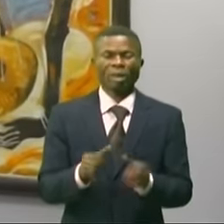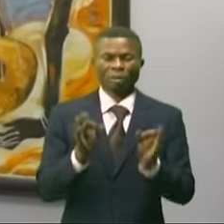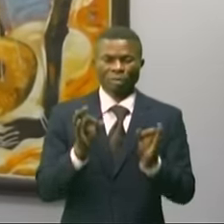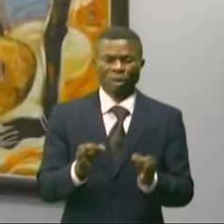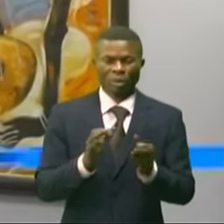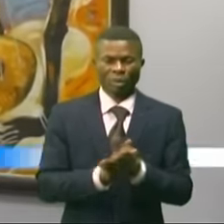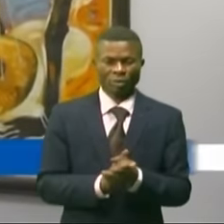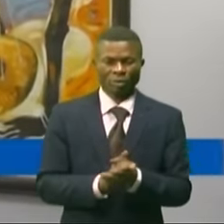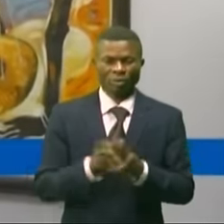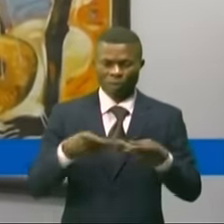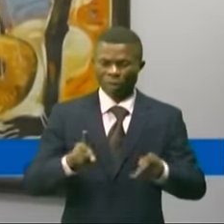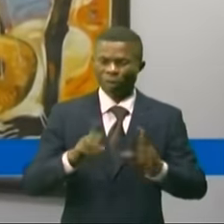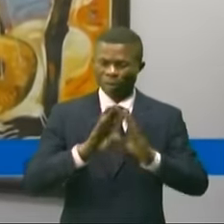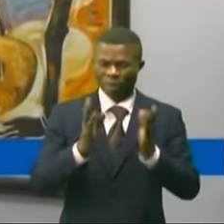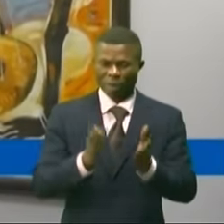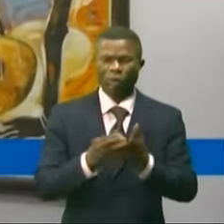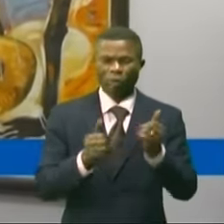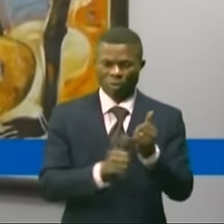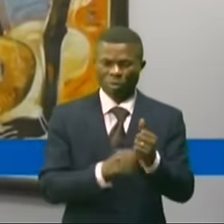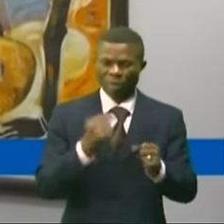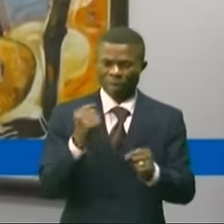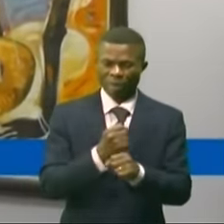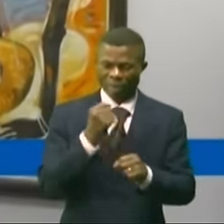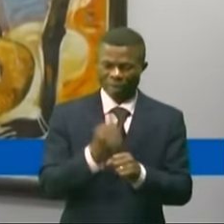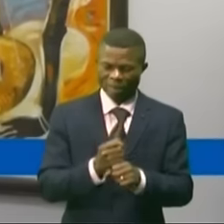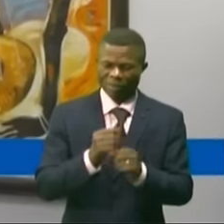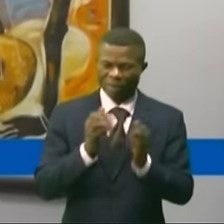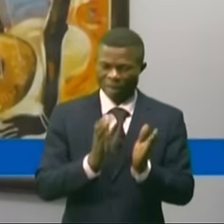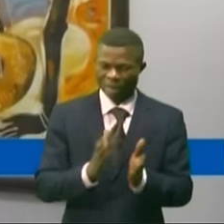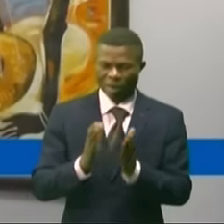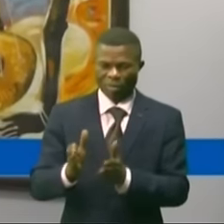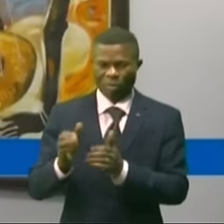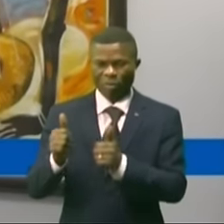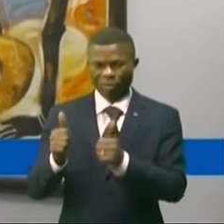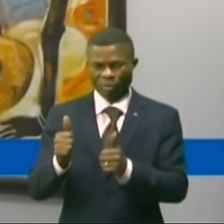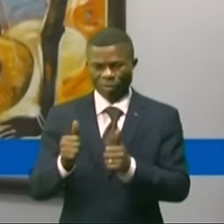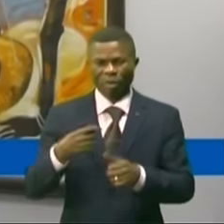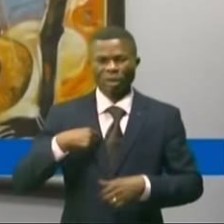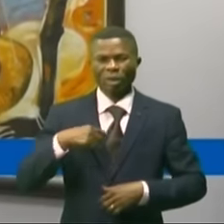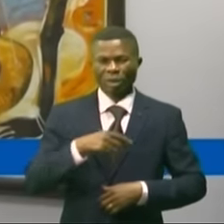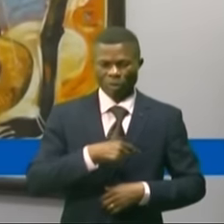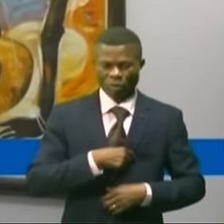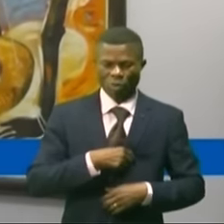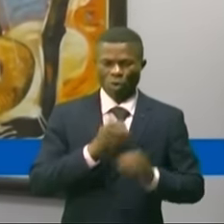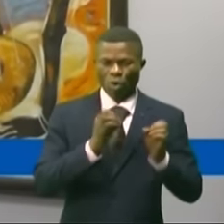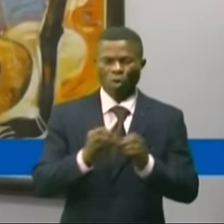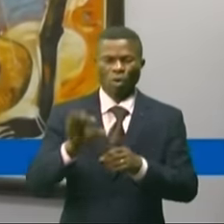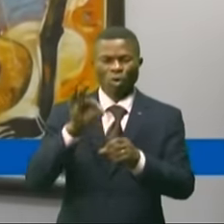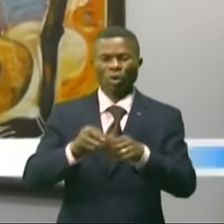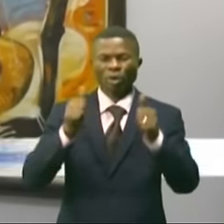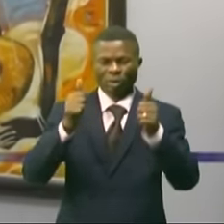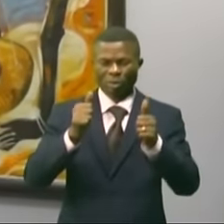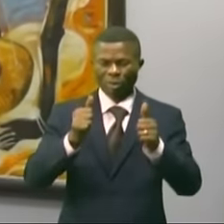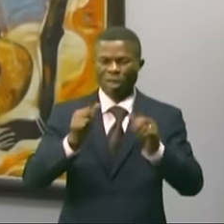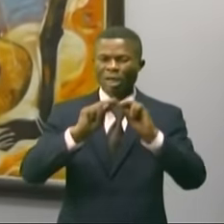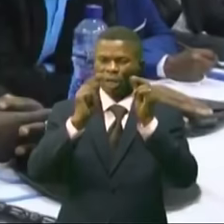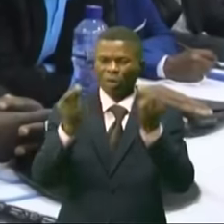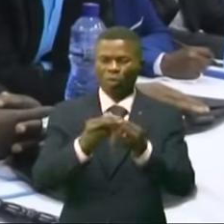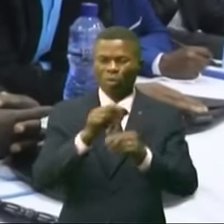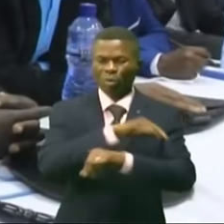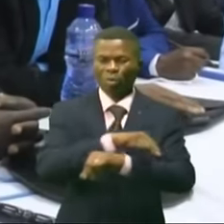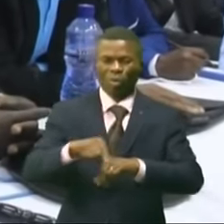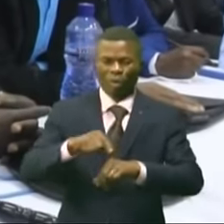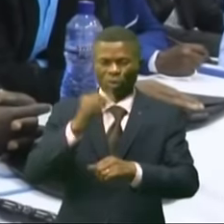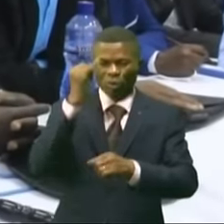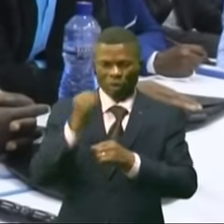ça permettra qu'il a sérénité dans tous les camps politiqu pour que nous puissions arriver à former un ticket valable